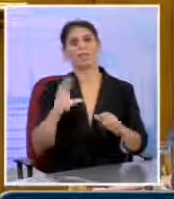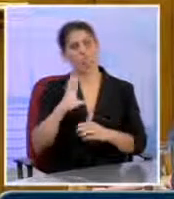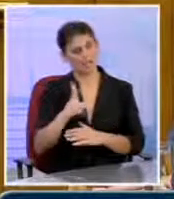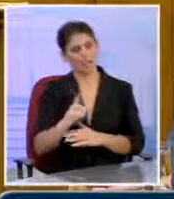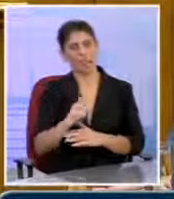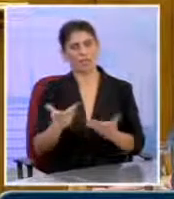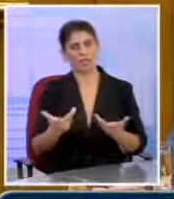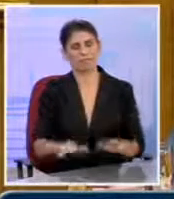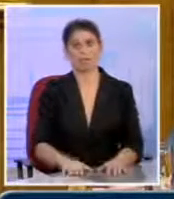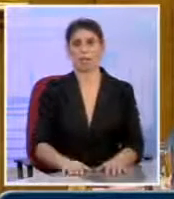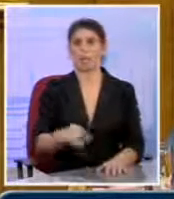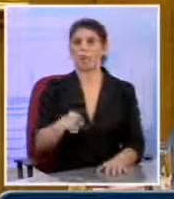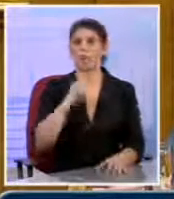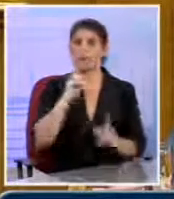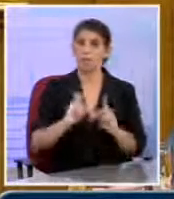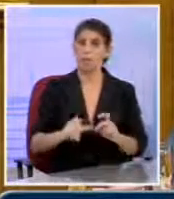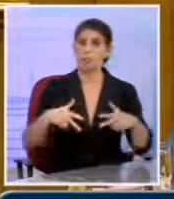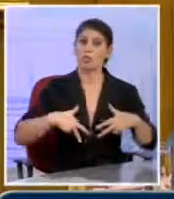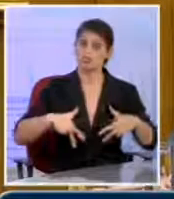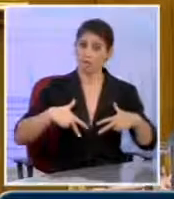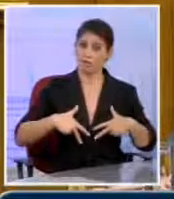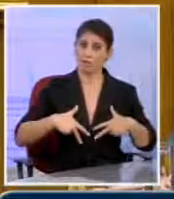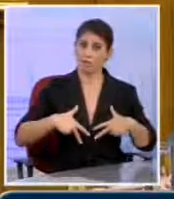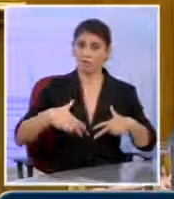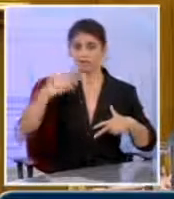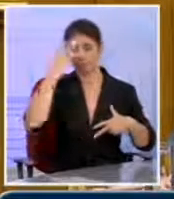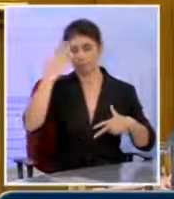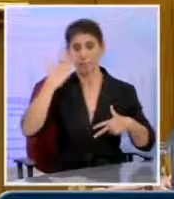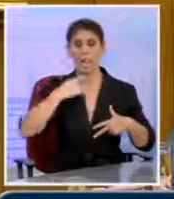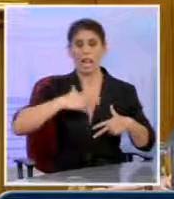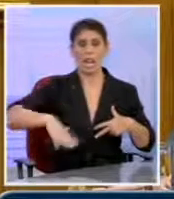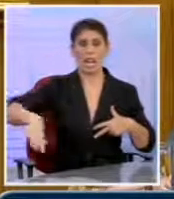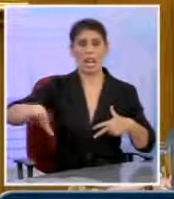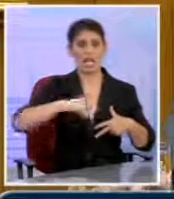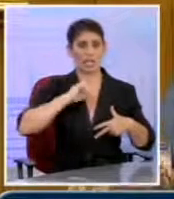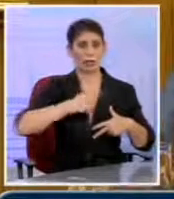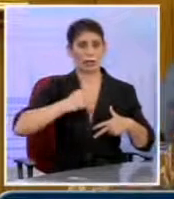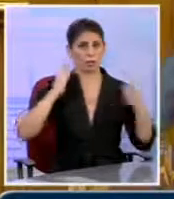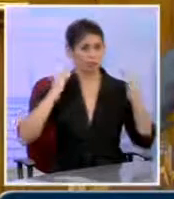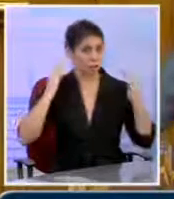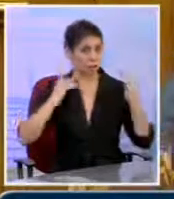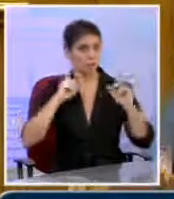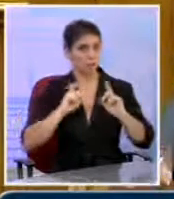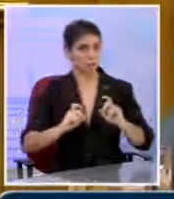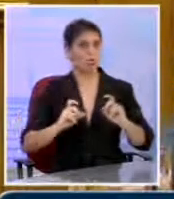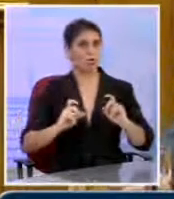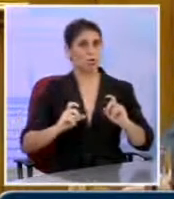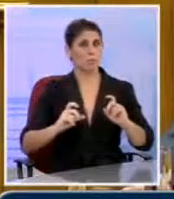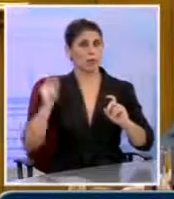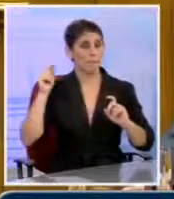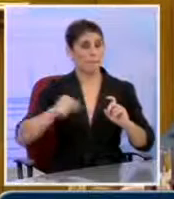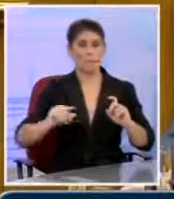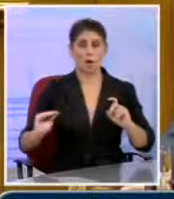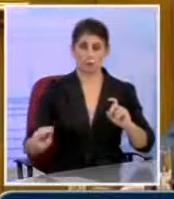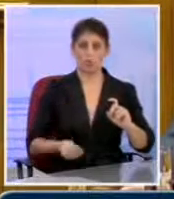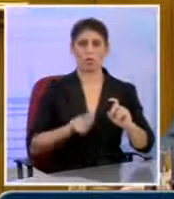καθημερινότητα. Είναι λοιπόν υποχρέωση της κυβέρνησης, τιμώντας τη λαϊκή εντολή και αναλογιζόμενη τις υποχρεώσεις που από αυτήν